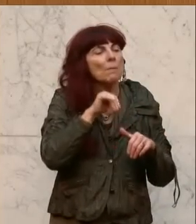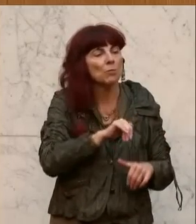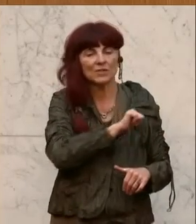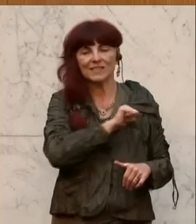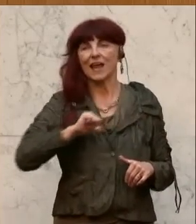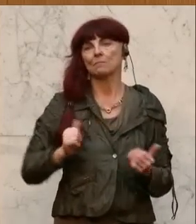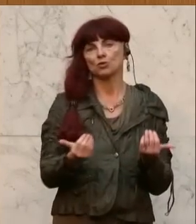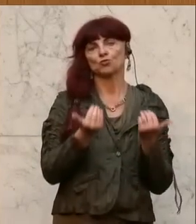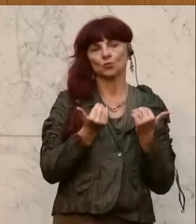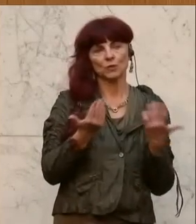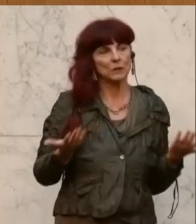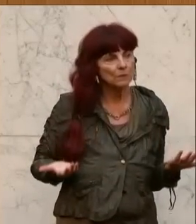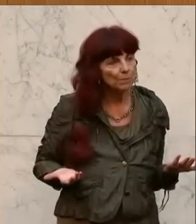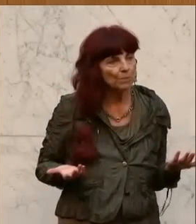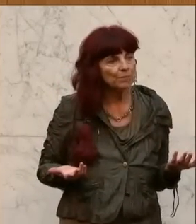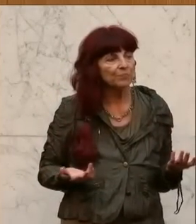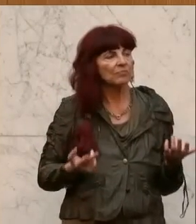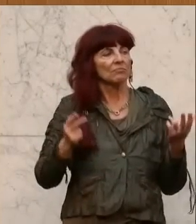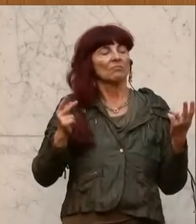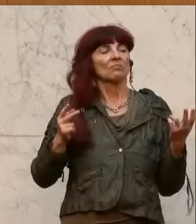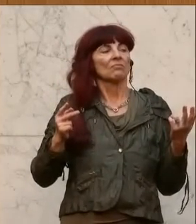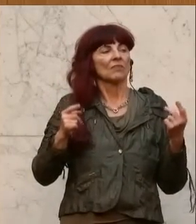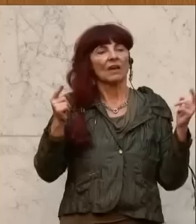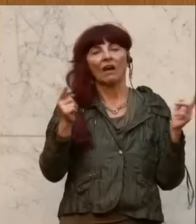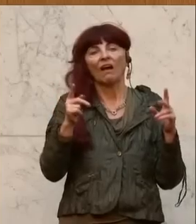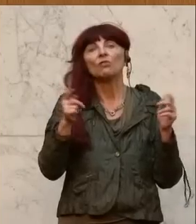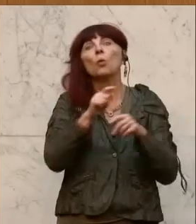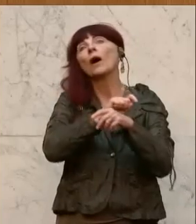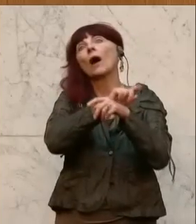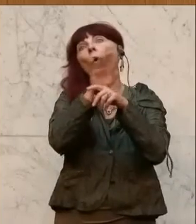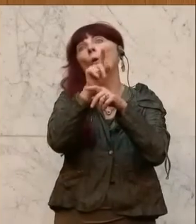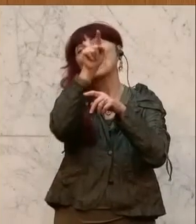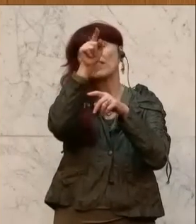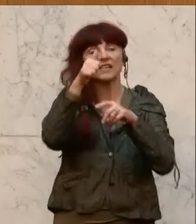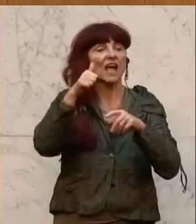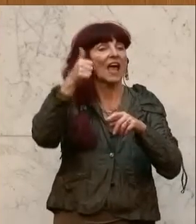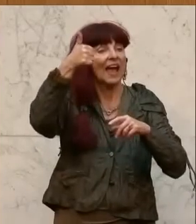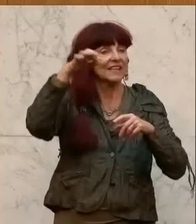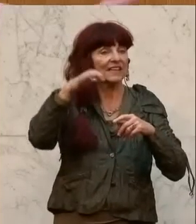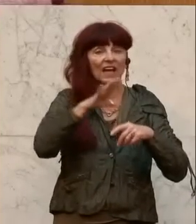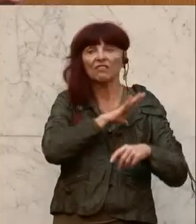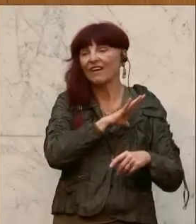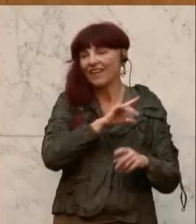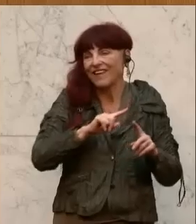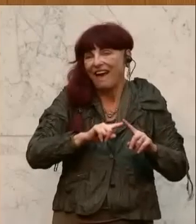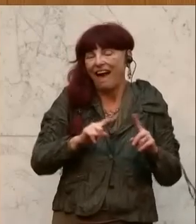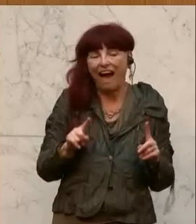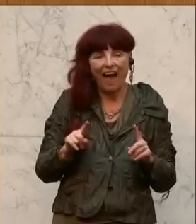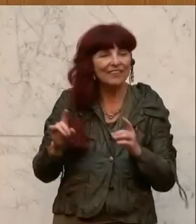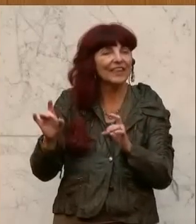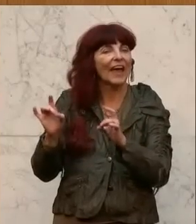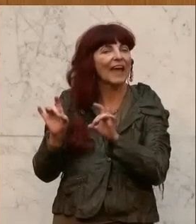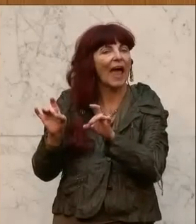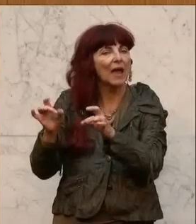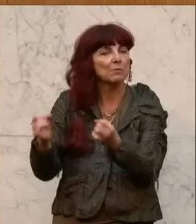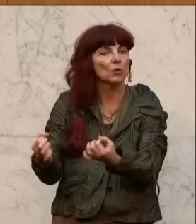eben sorgen, weil ich kann nicht nur als das Corona da oben sagen, das gefährdet mein Leben und sämtliche andere Keime und Erreger